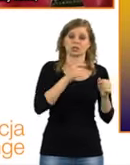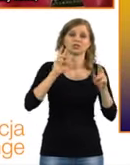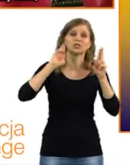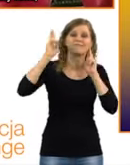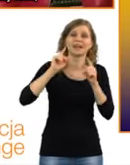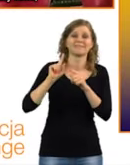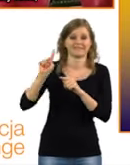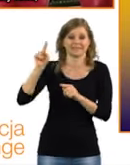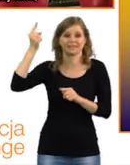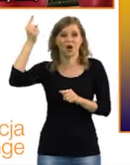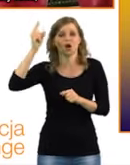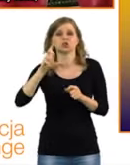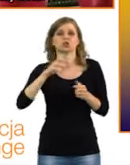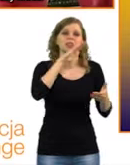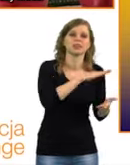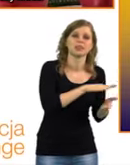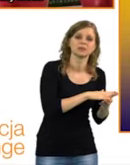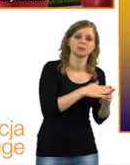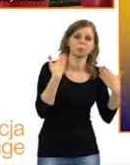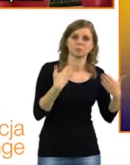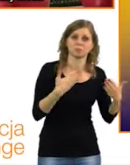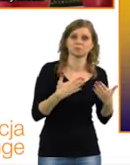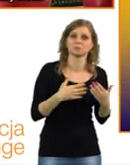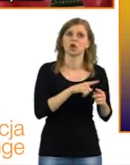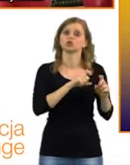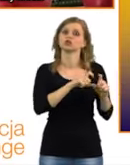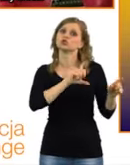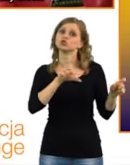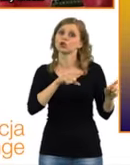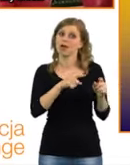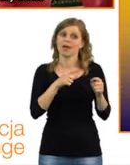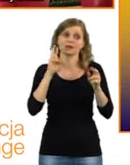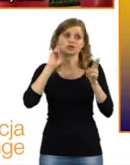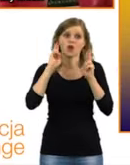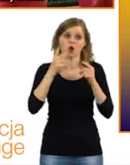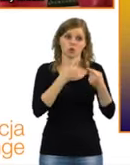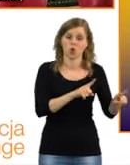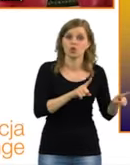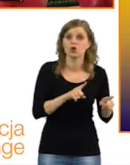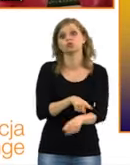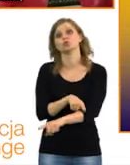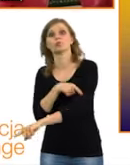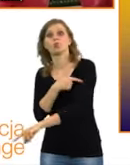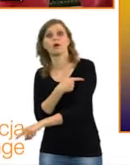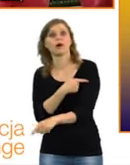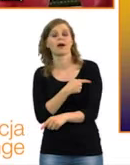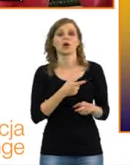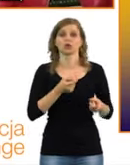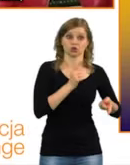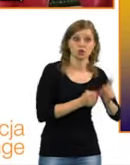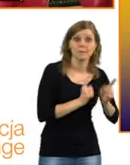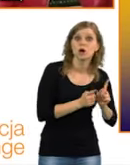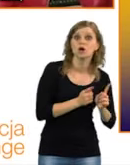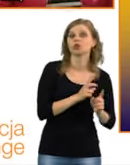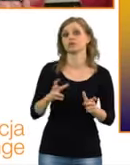wysoki, czy niski, czy dźwięk jest krótki, czy długi, tempo, czy